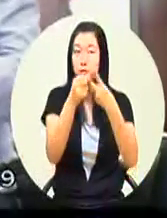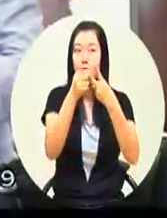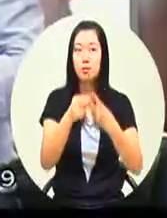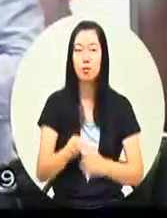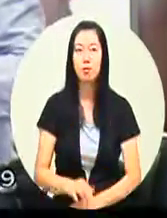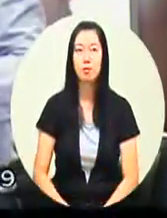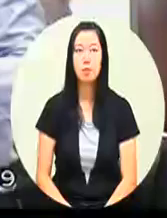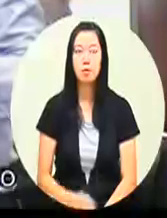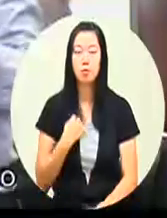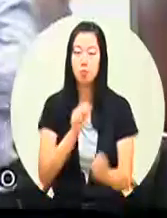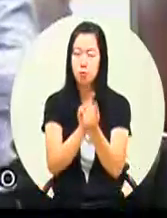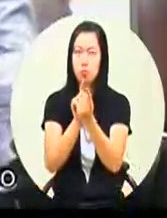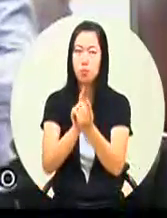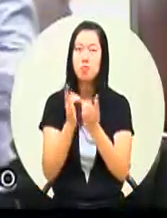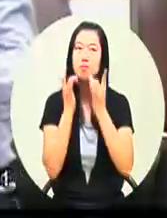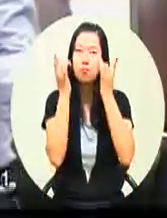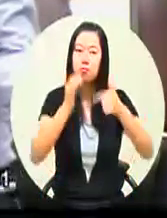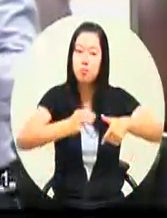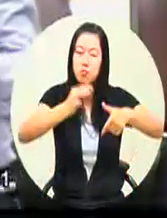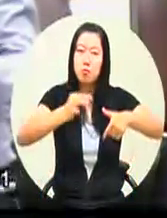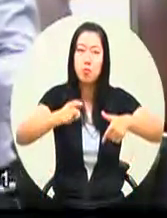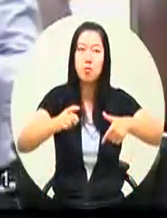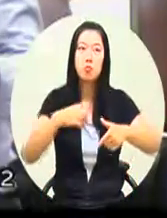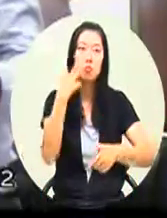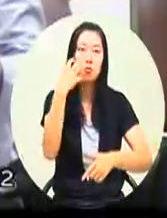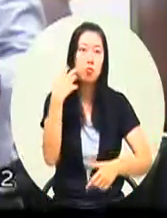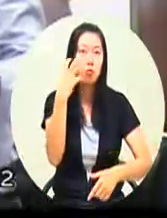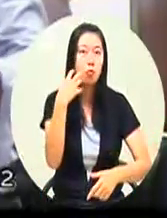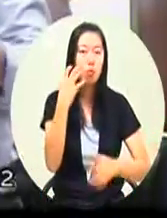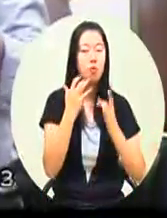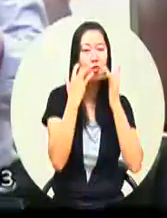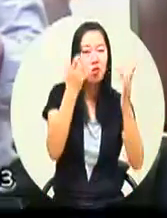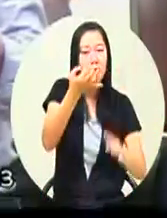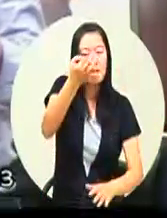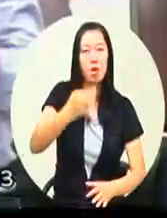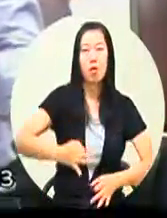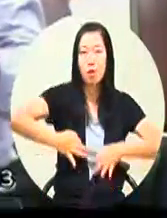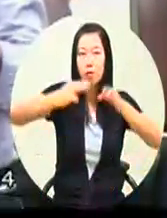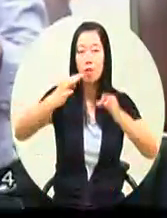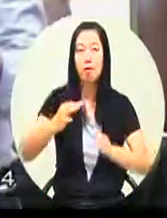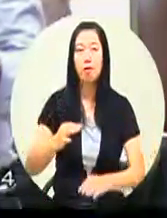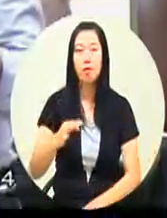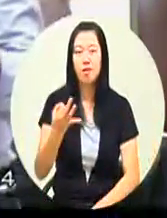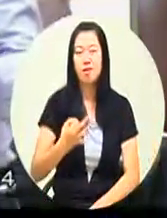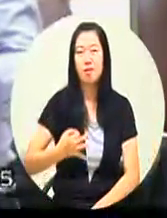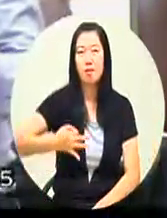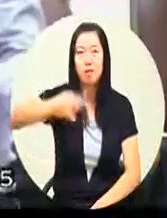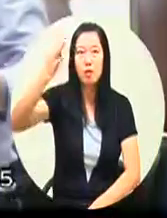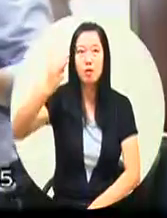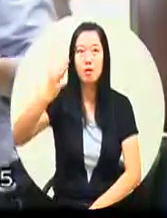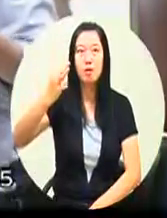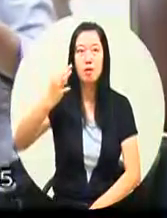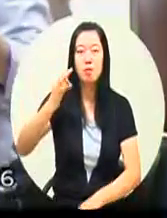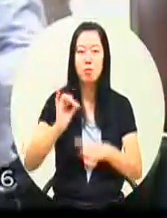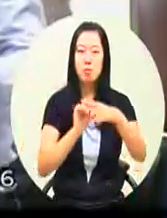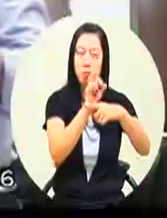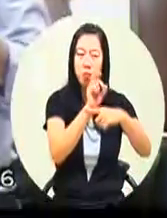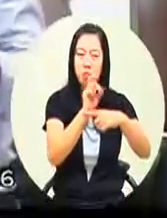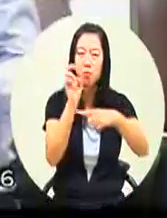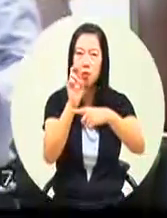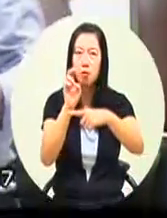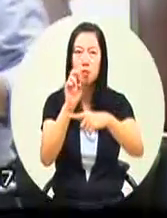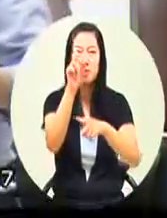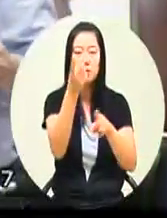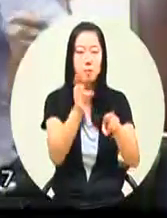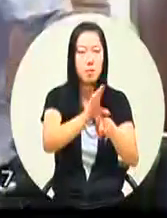并且我面对这些菜价的结果，水果价菜价结果上涨，而且上涨不是10%、20%，是那个一杯